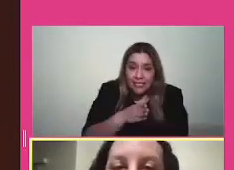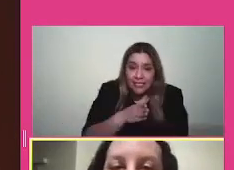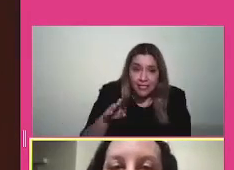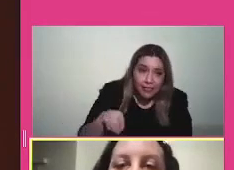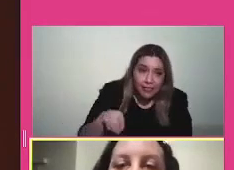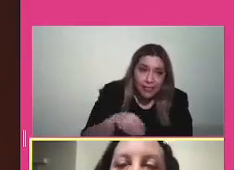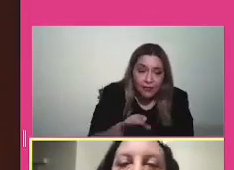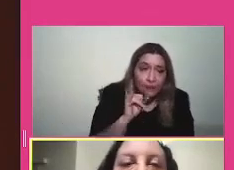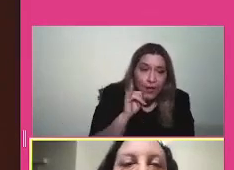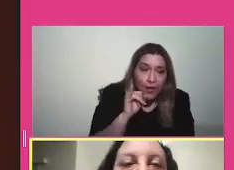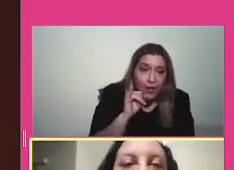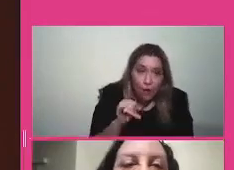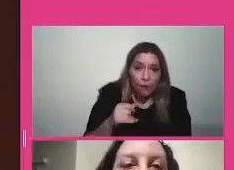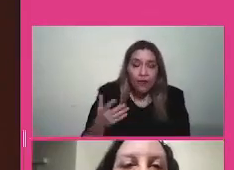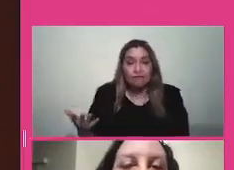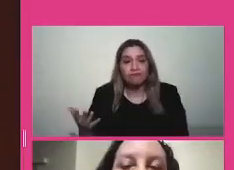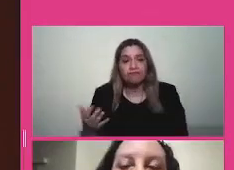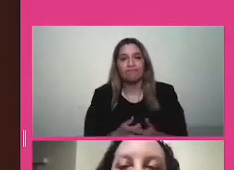προχωράμε.